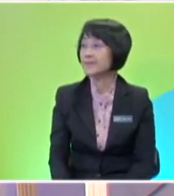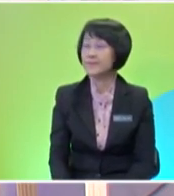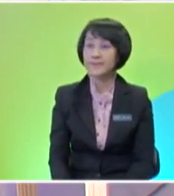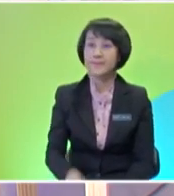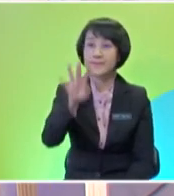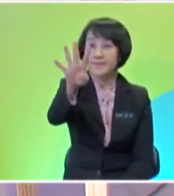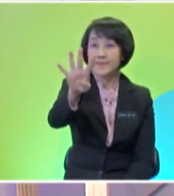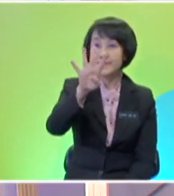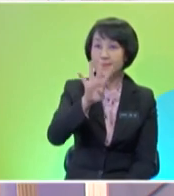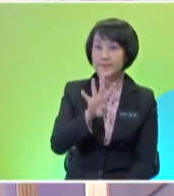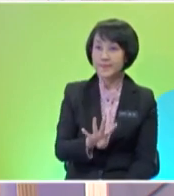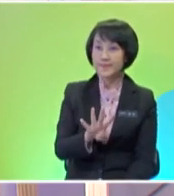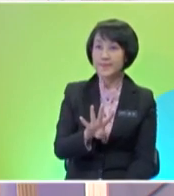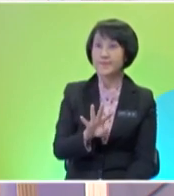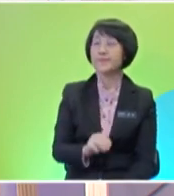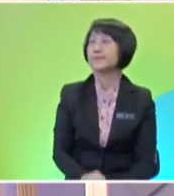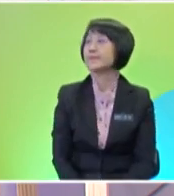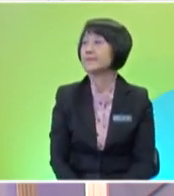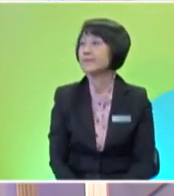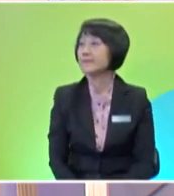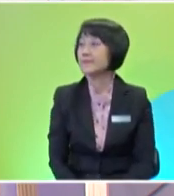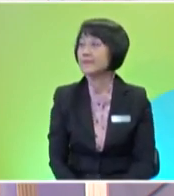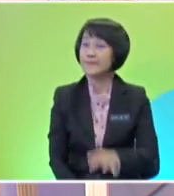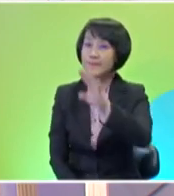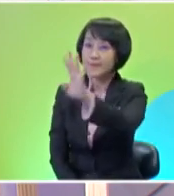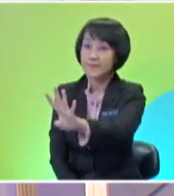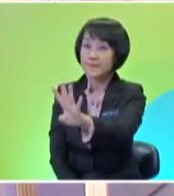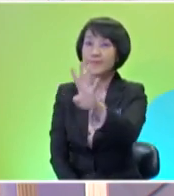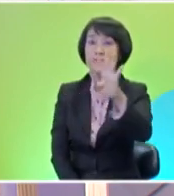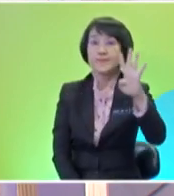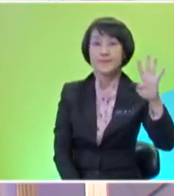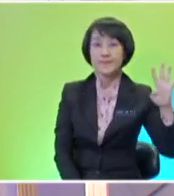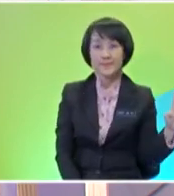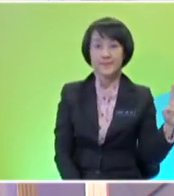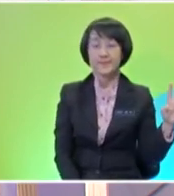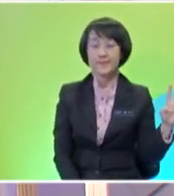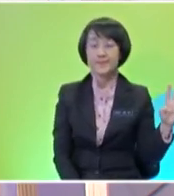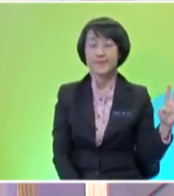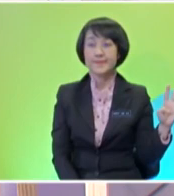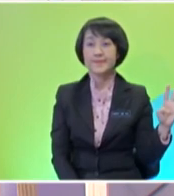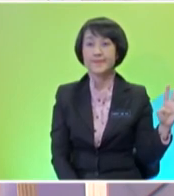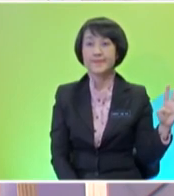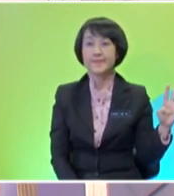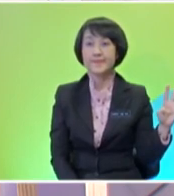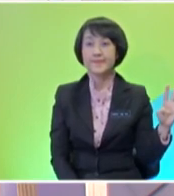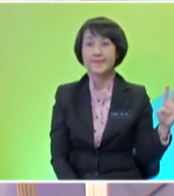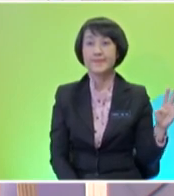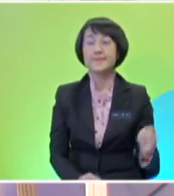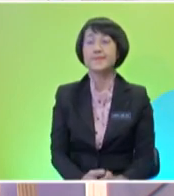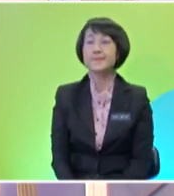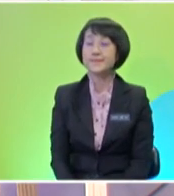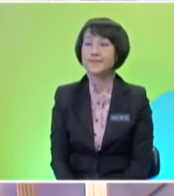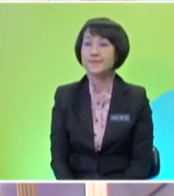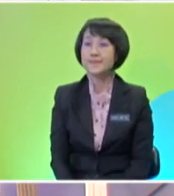dua tiga empat dan satu dua tiga empat